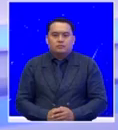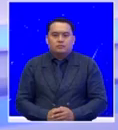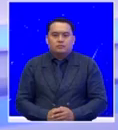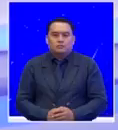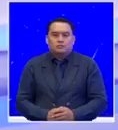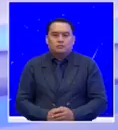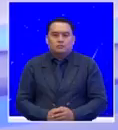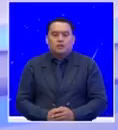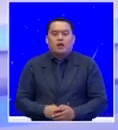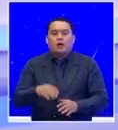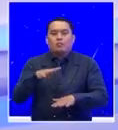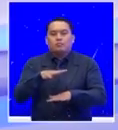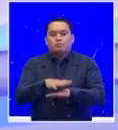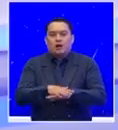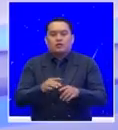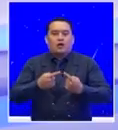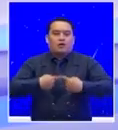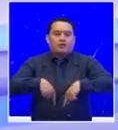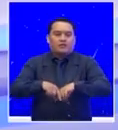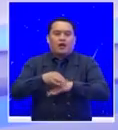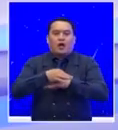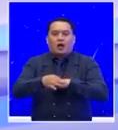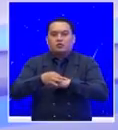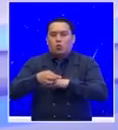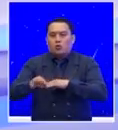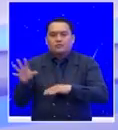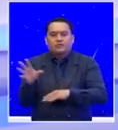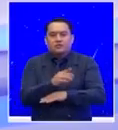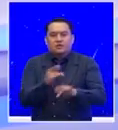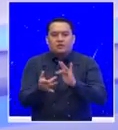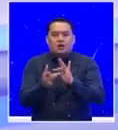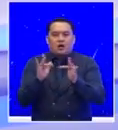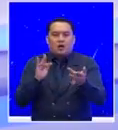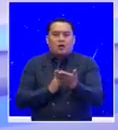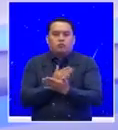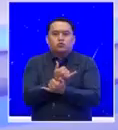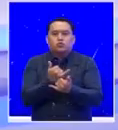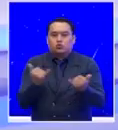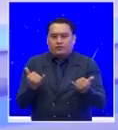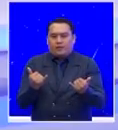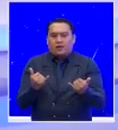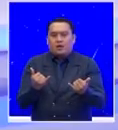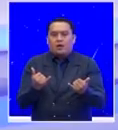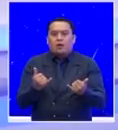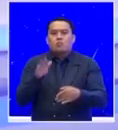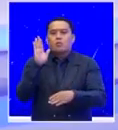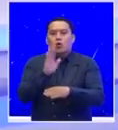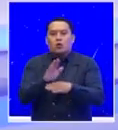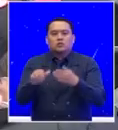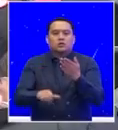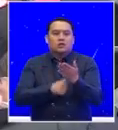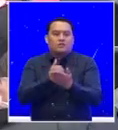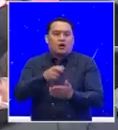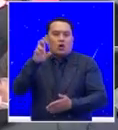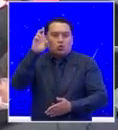Банки второго уровня и их отделения в регионах перешли на дистанционные сервисы обслуживания. Напомним, по указу главы